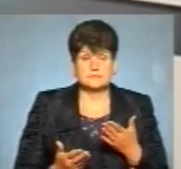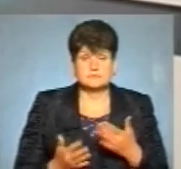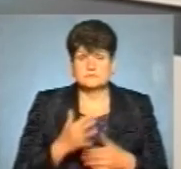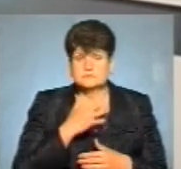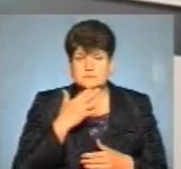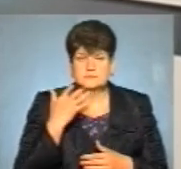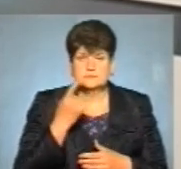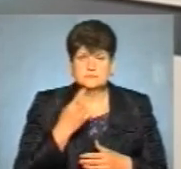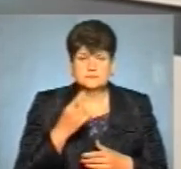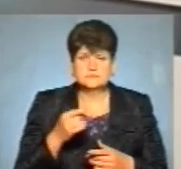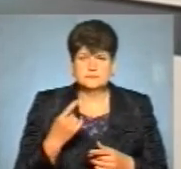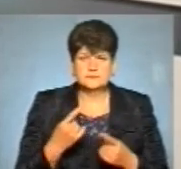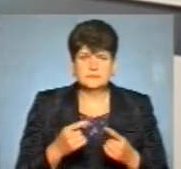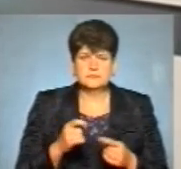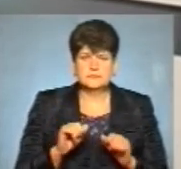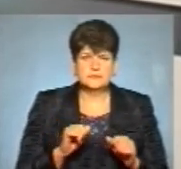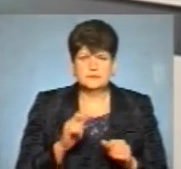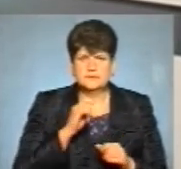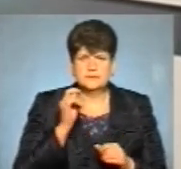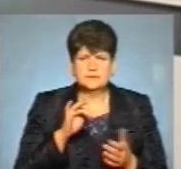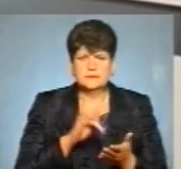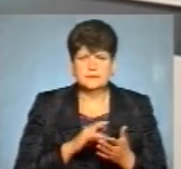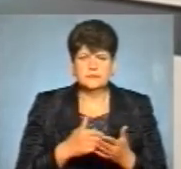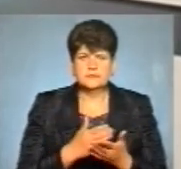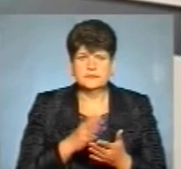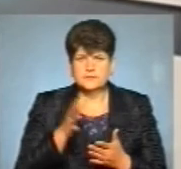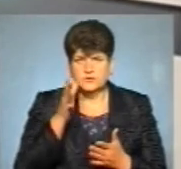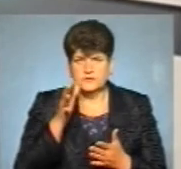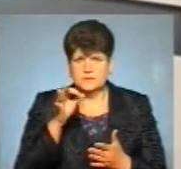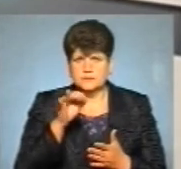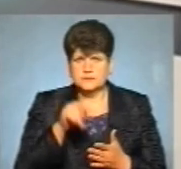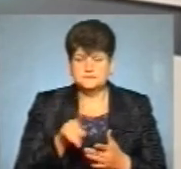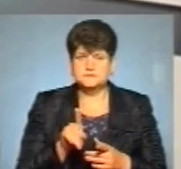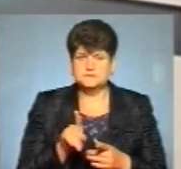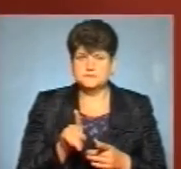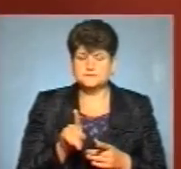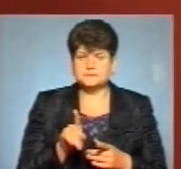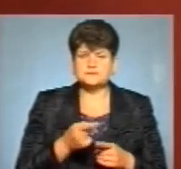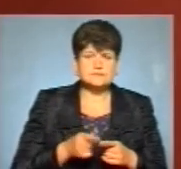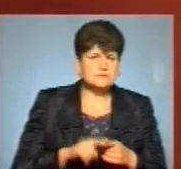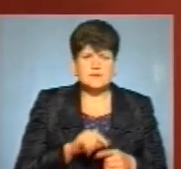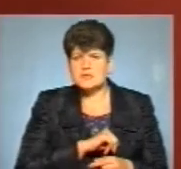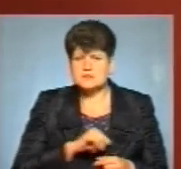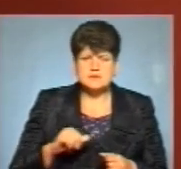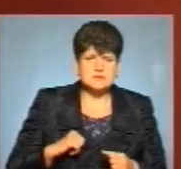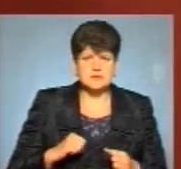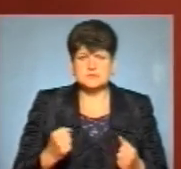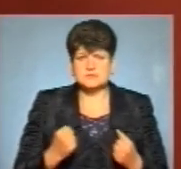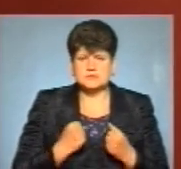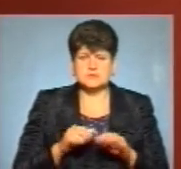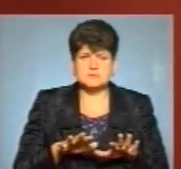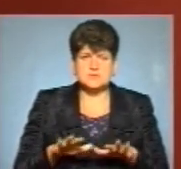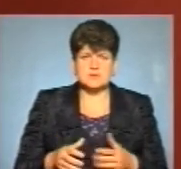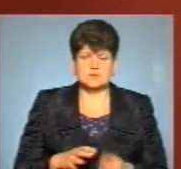неодноразово говорив навіть керівник Українського центру якості освіти про те, що це найбезпечніші місця були